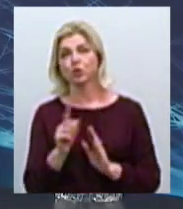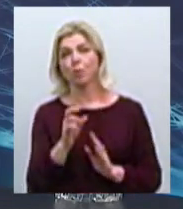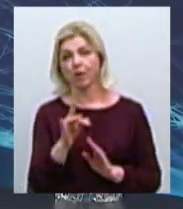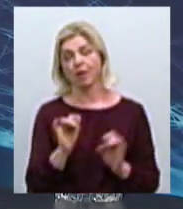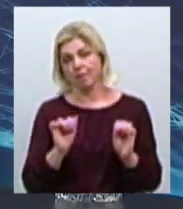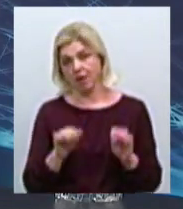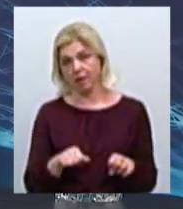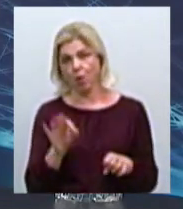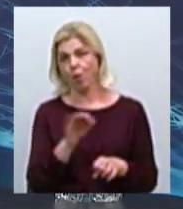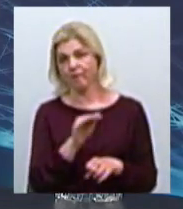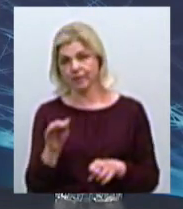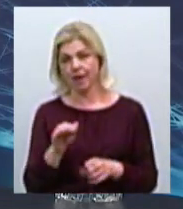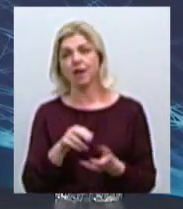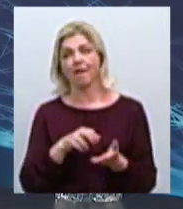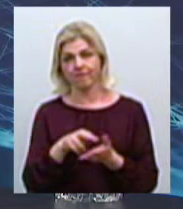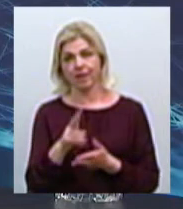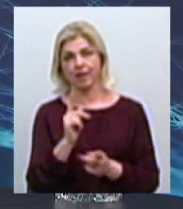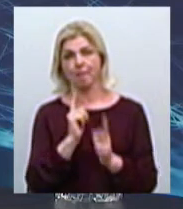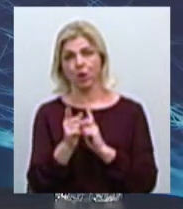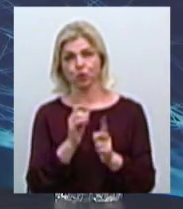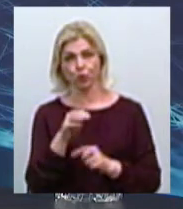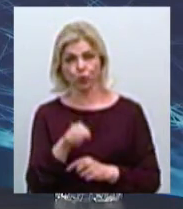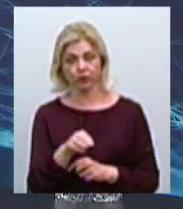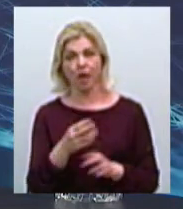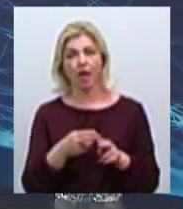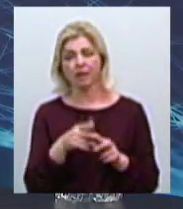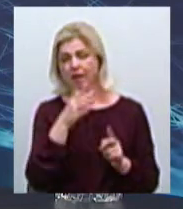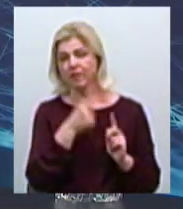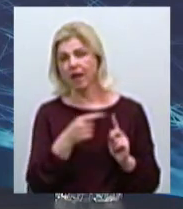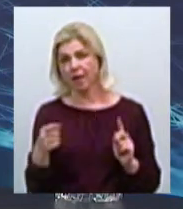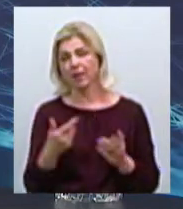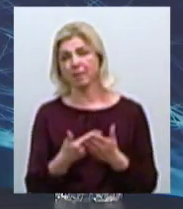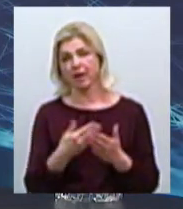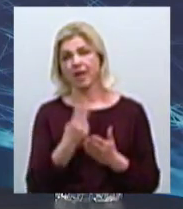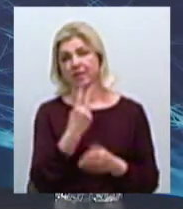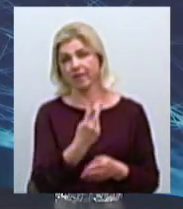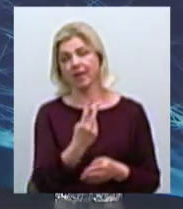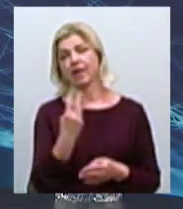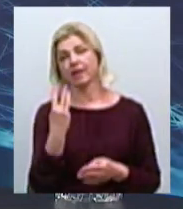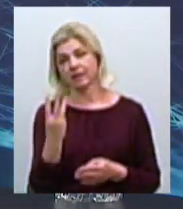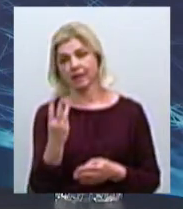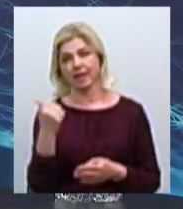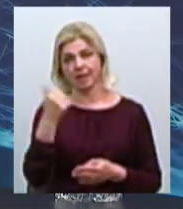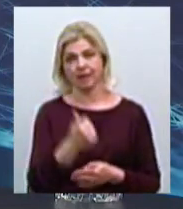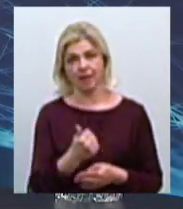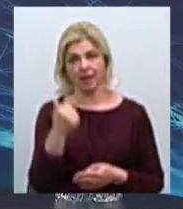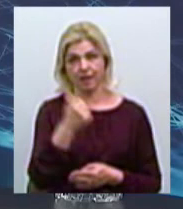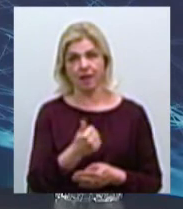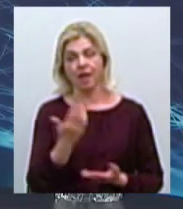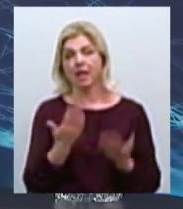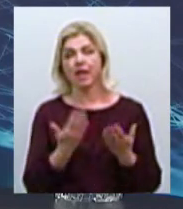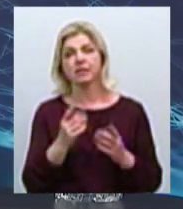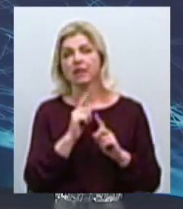могли официально выйти на маршруты. Этот промежуток составит ориентировочно 2-3 недели, если у нас не будет